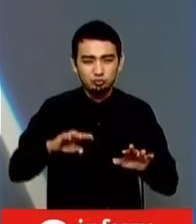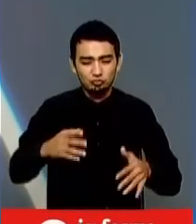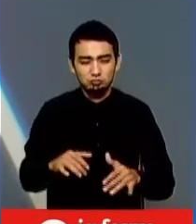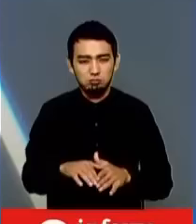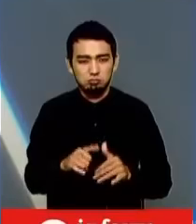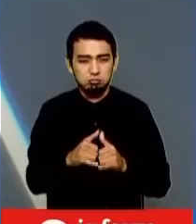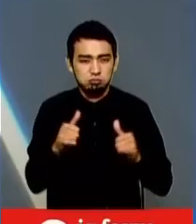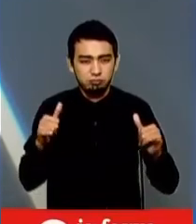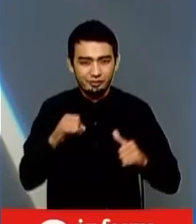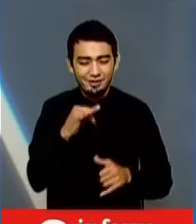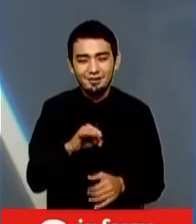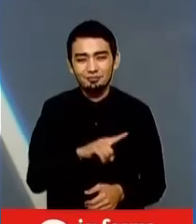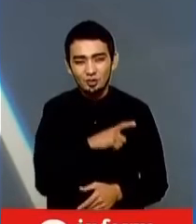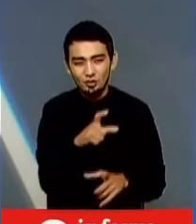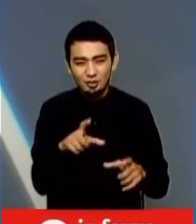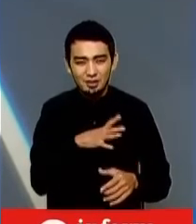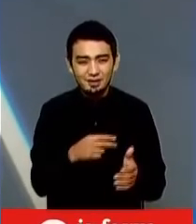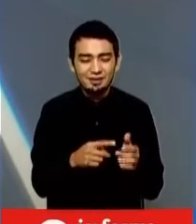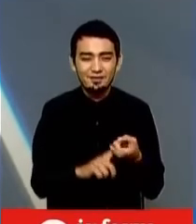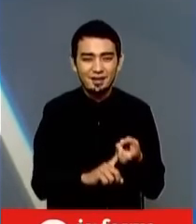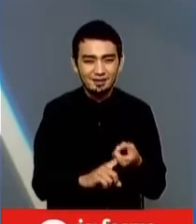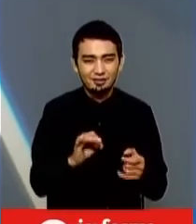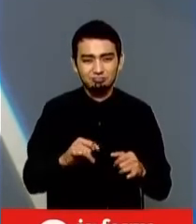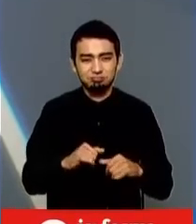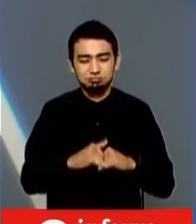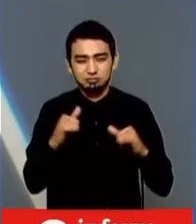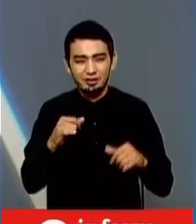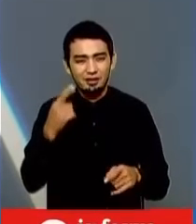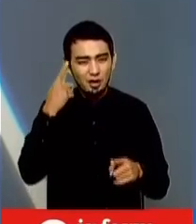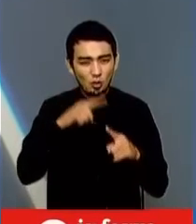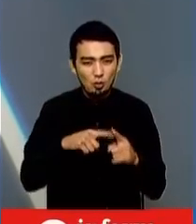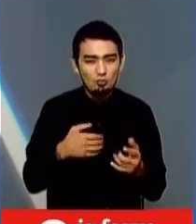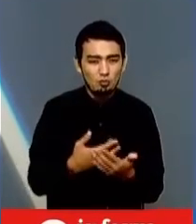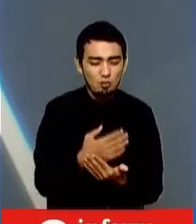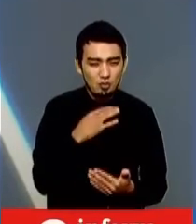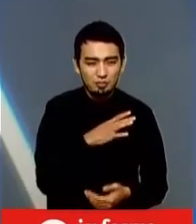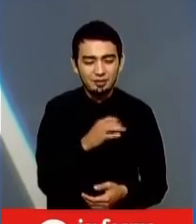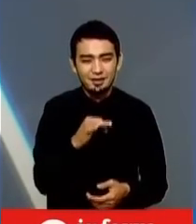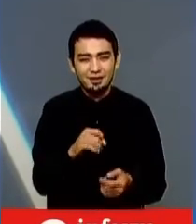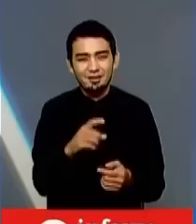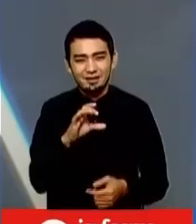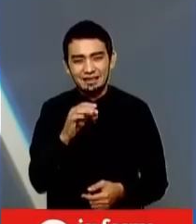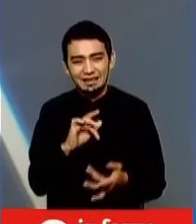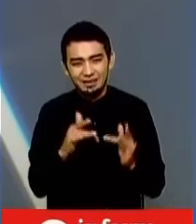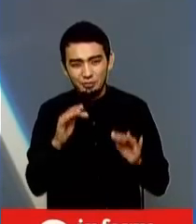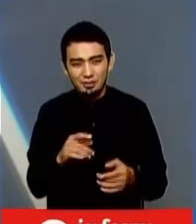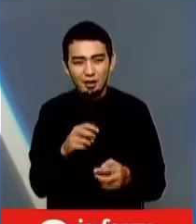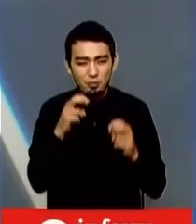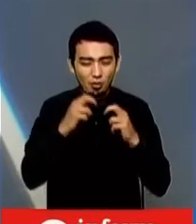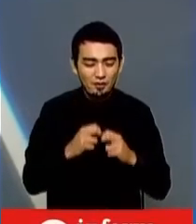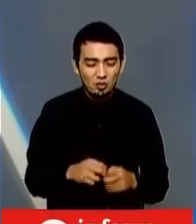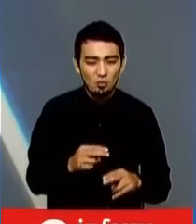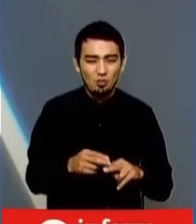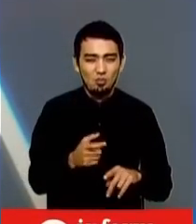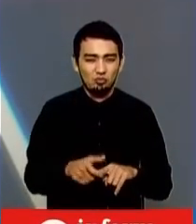больше. Эксперты это связывают с развитием информационных технологий и с тем, что перепроверить информацию в социальных сетях очень сложно. Как